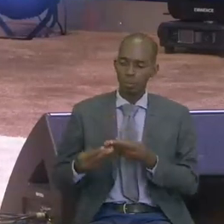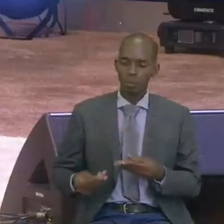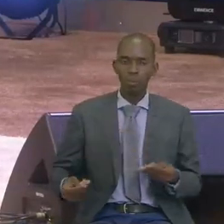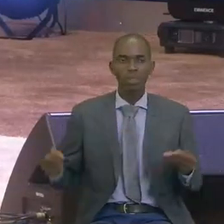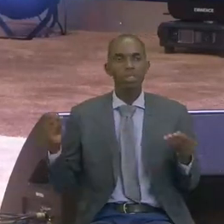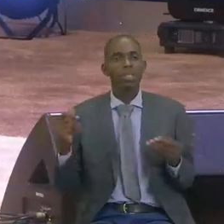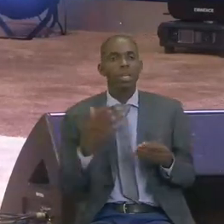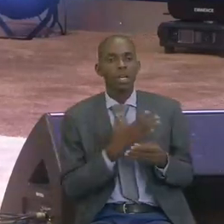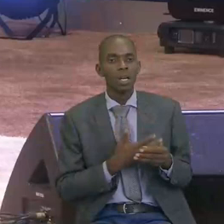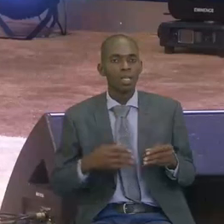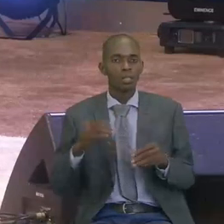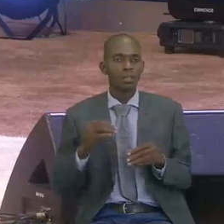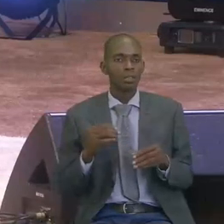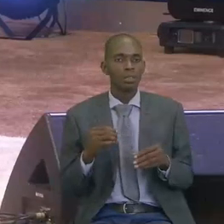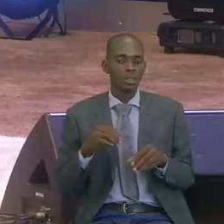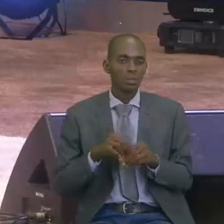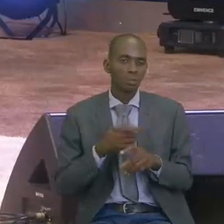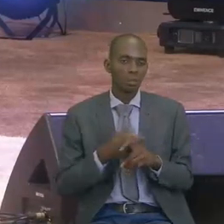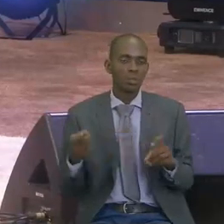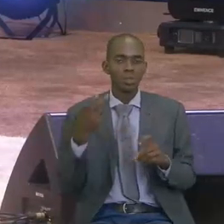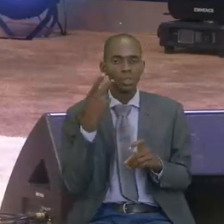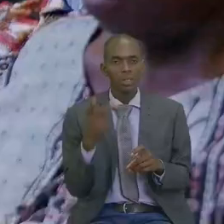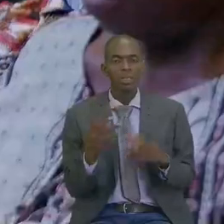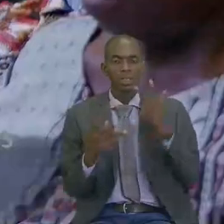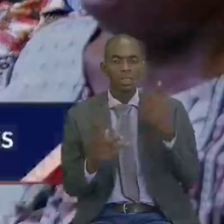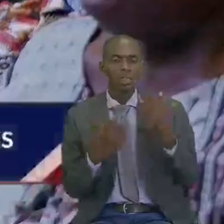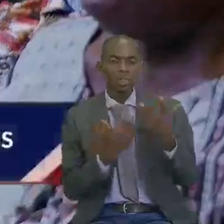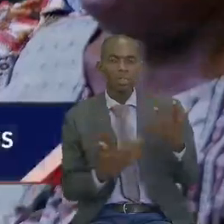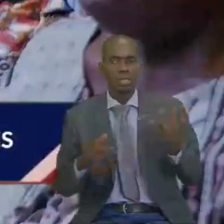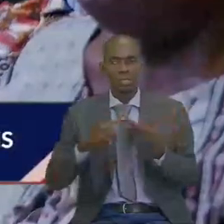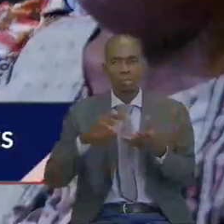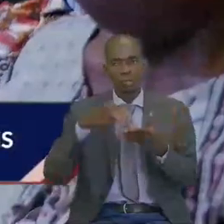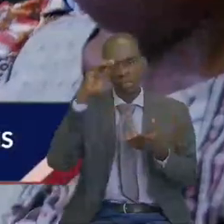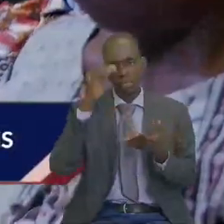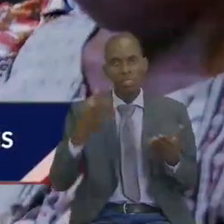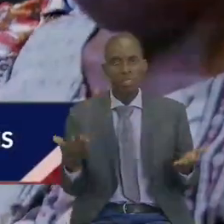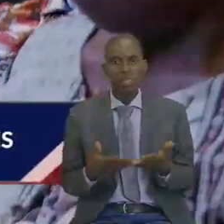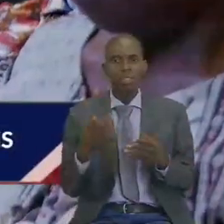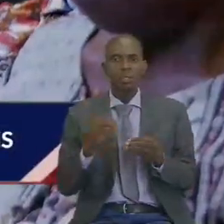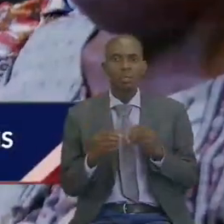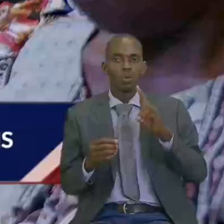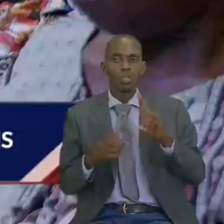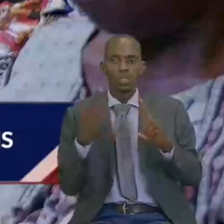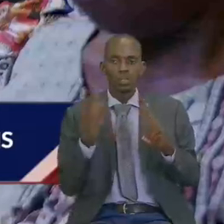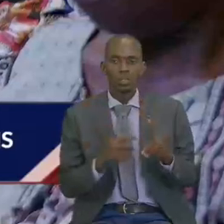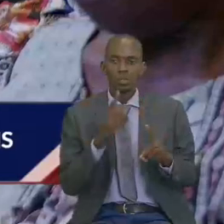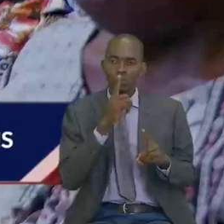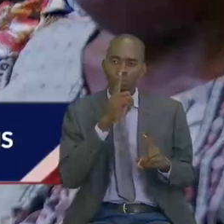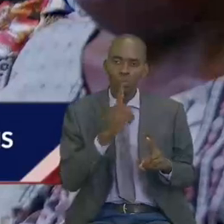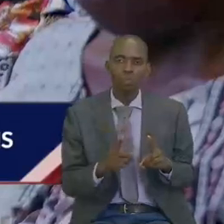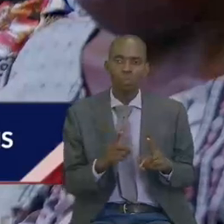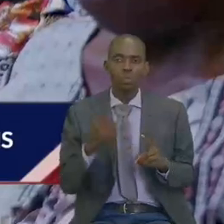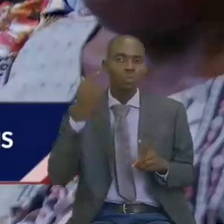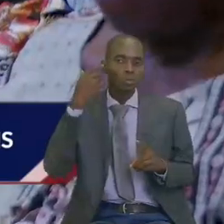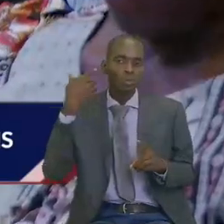trois sous-thèmes ici. 1. l'initiale tête d'or des royaumes des